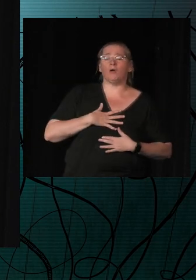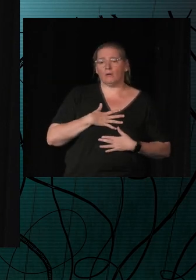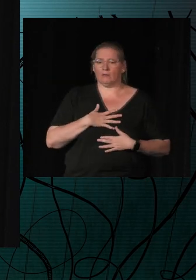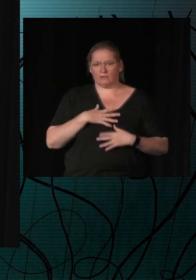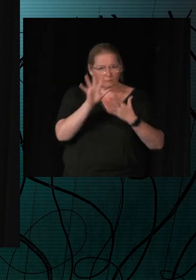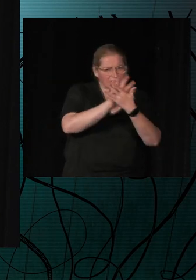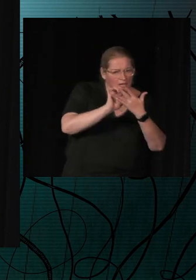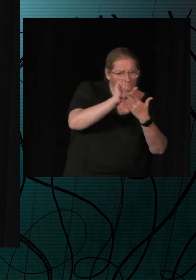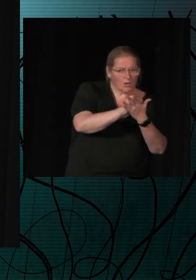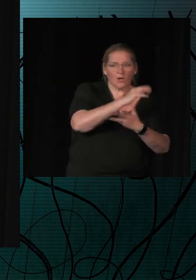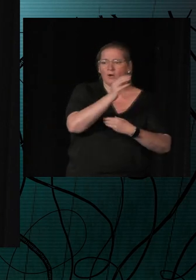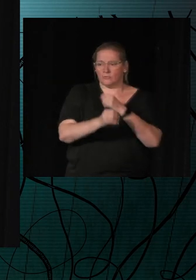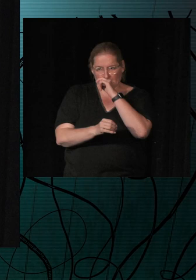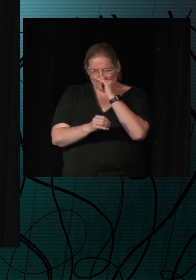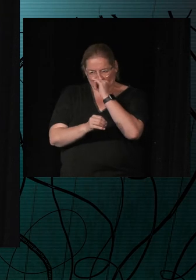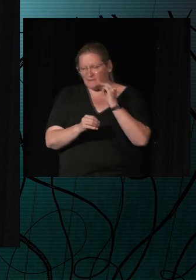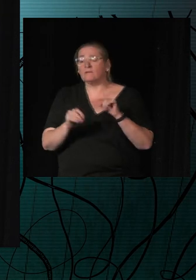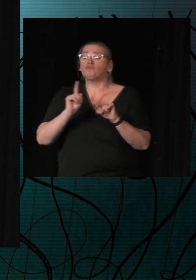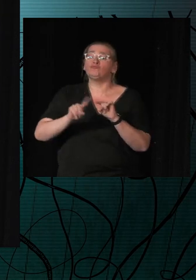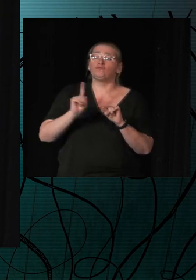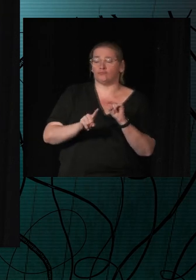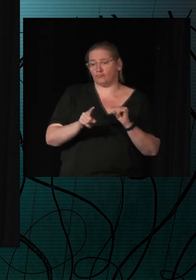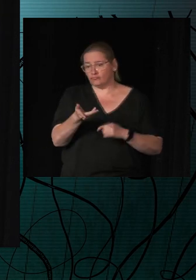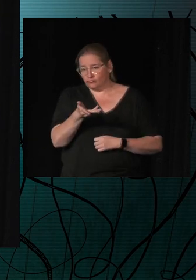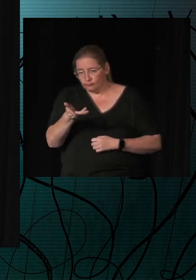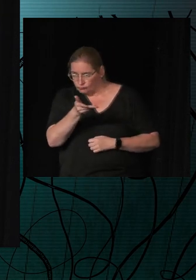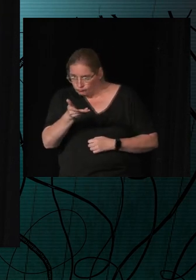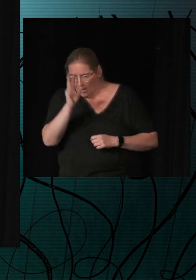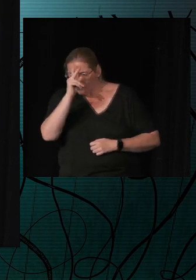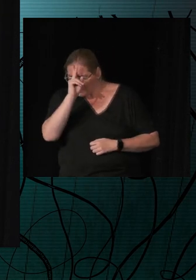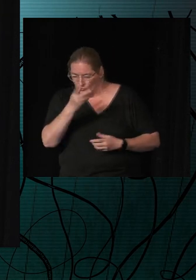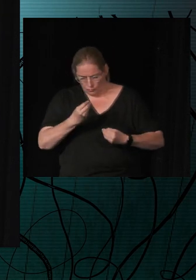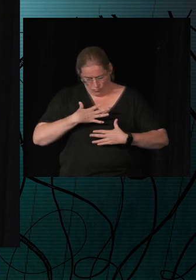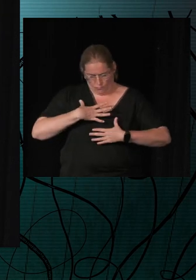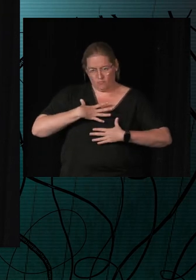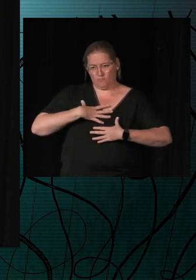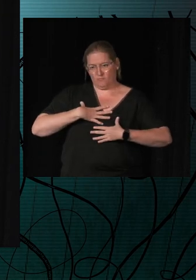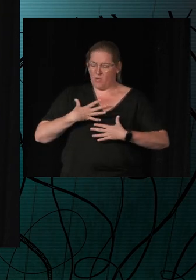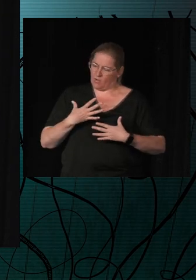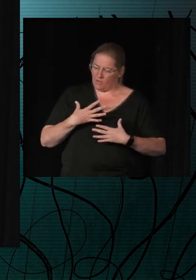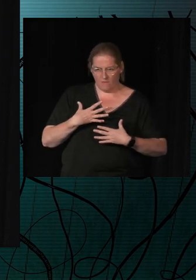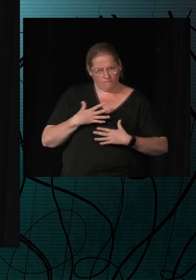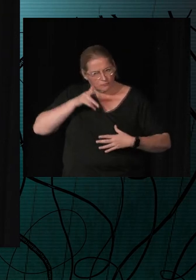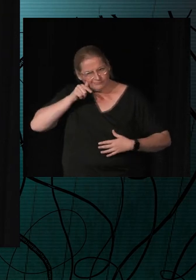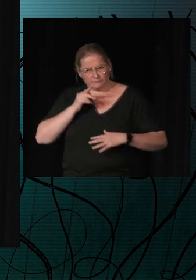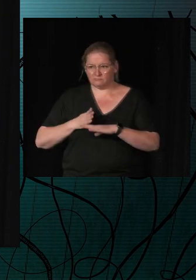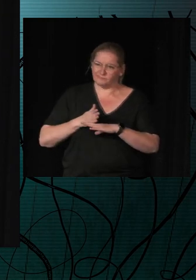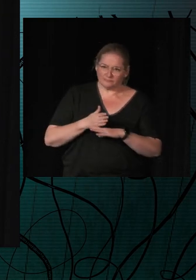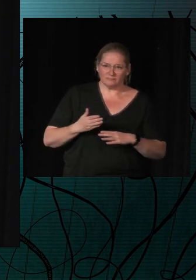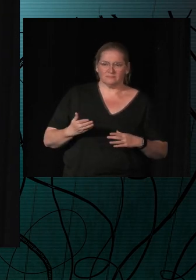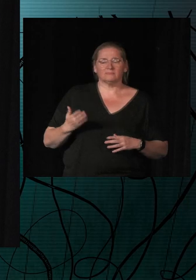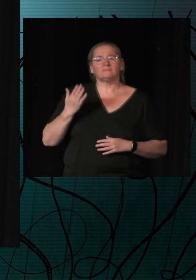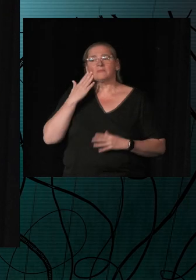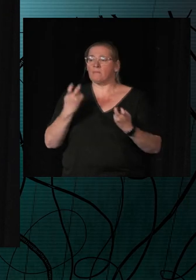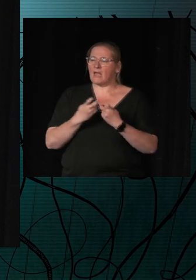la fois symboliques et dans le game design qui est ben cette difficulté qui de base paraît insurmontable et qui en fait dès qu'on se plonge dedans